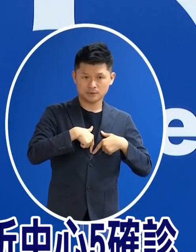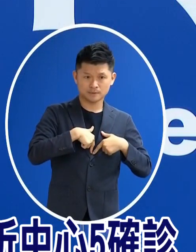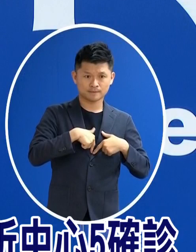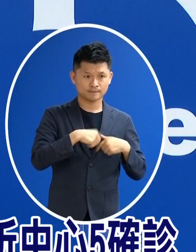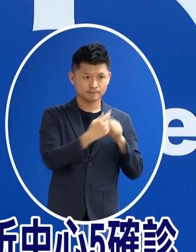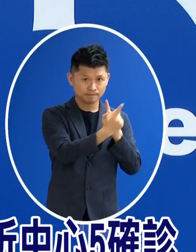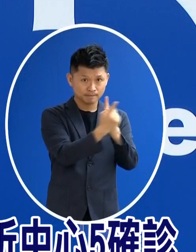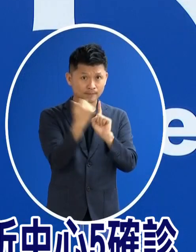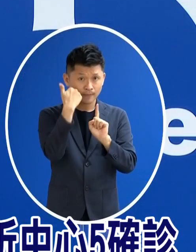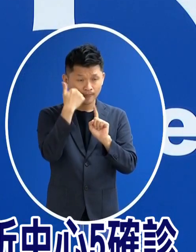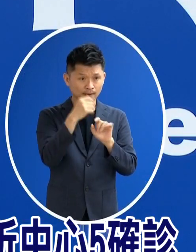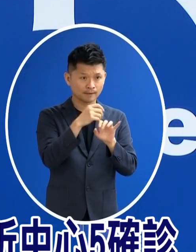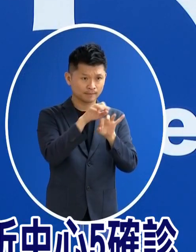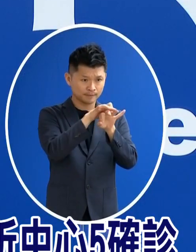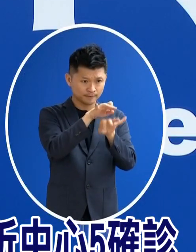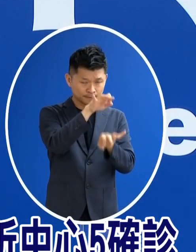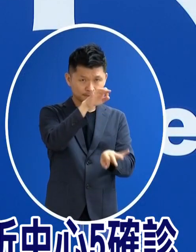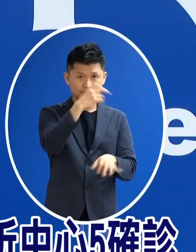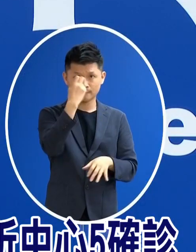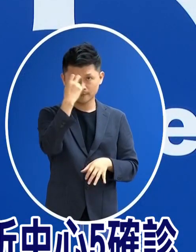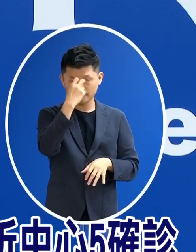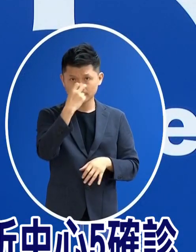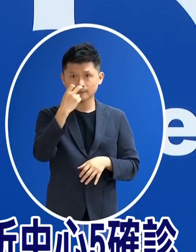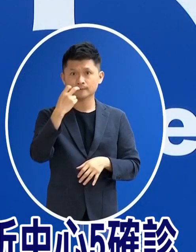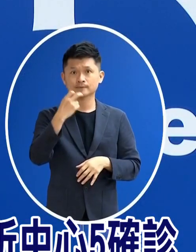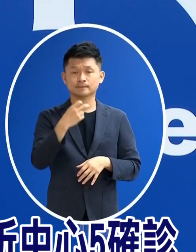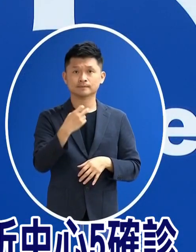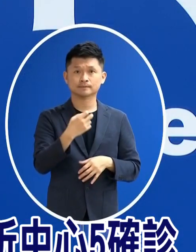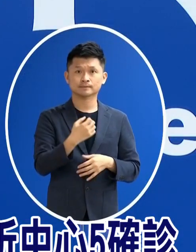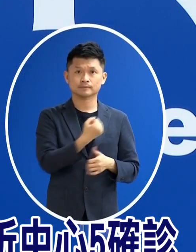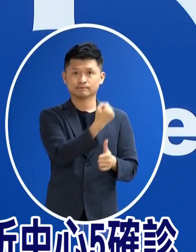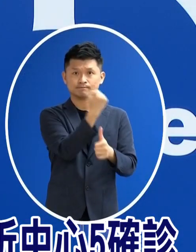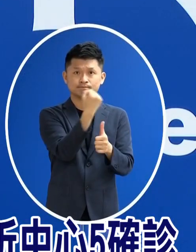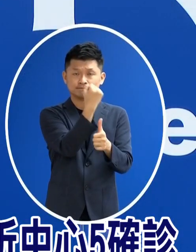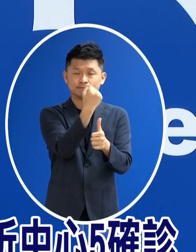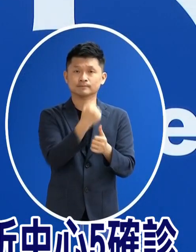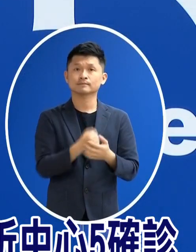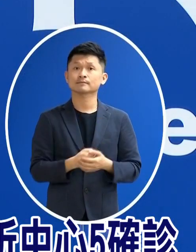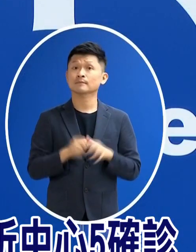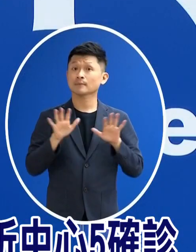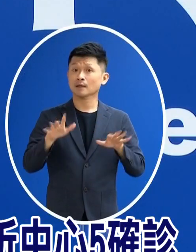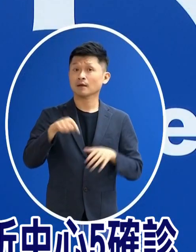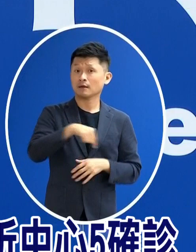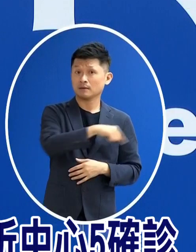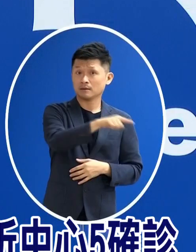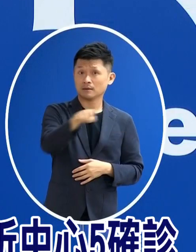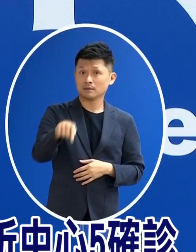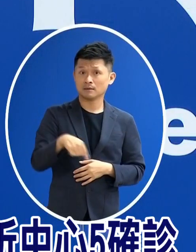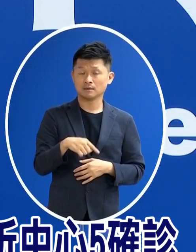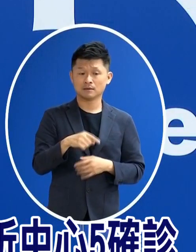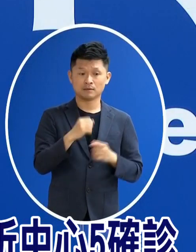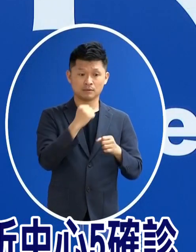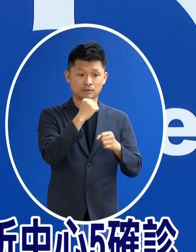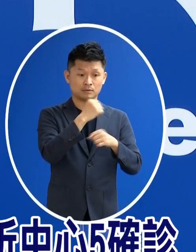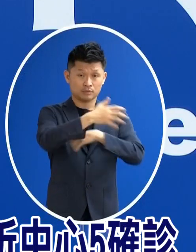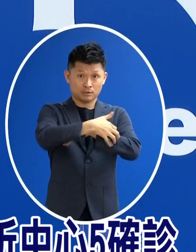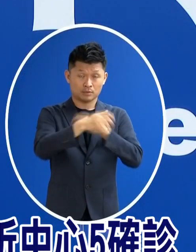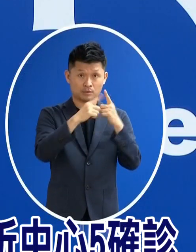框列还有感控的一些这个原则所以目前他们这些11名工作人